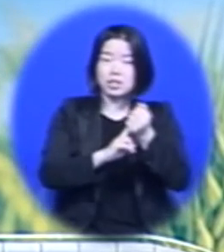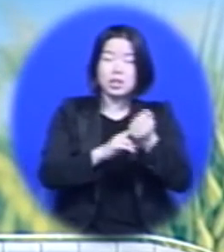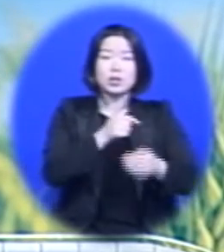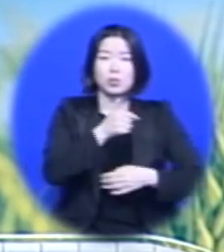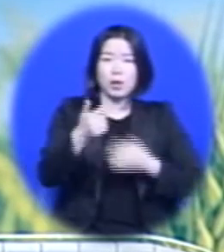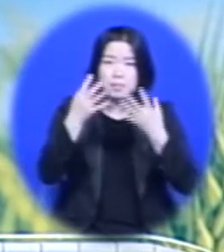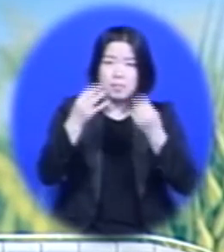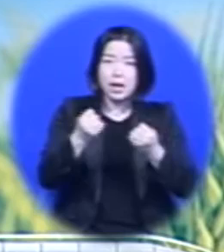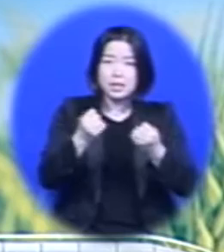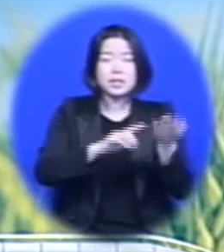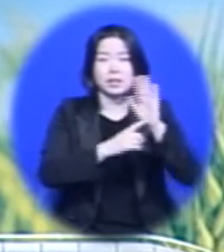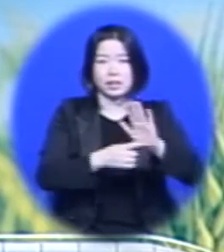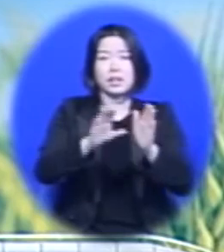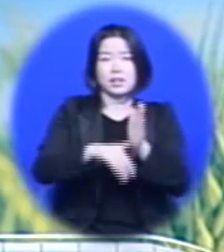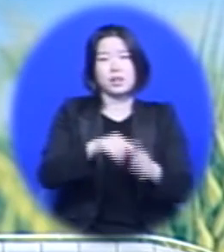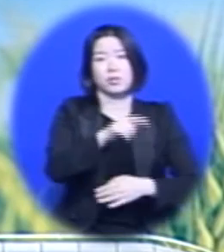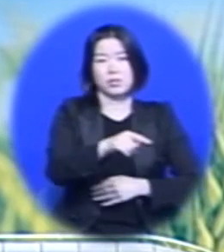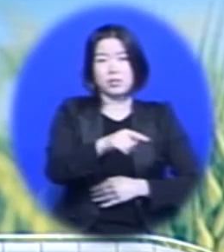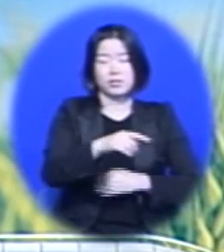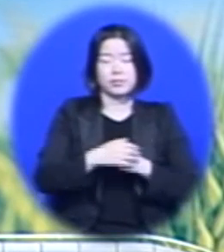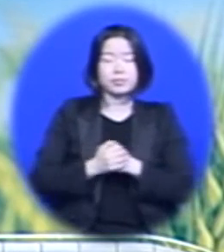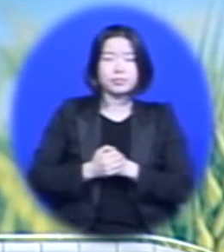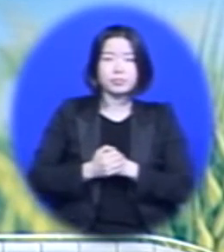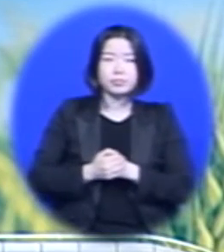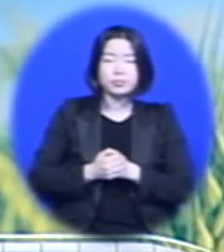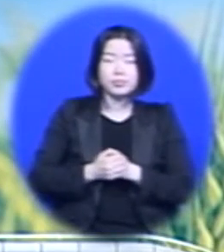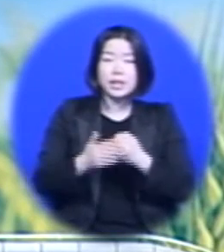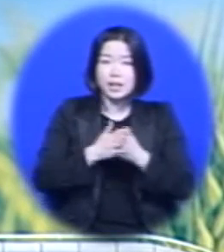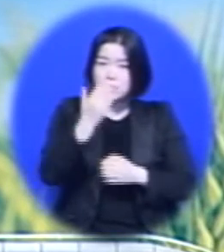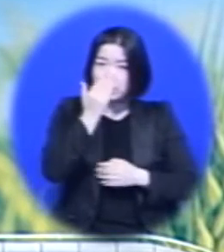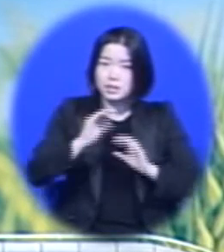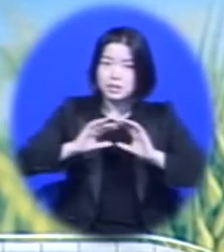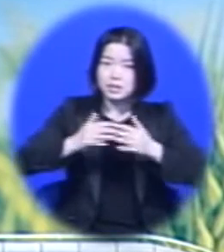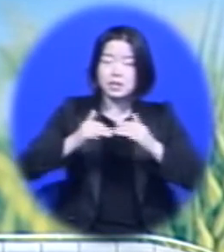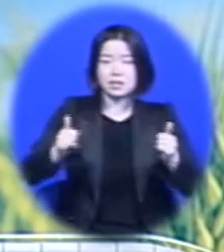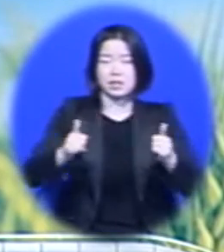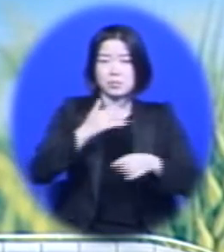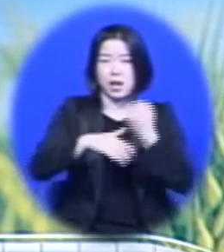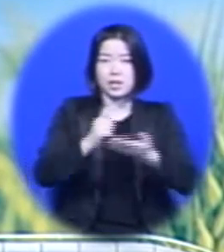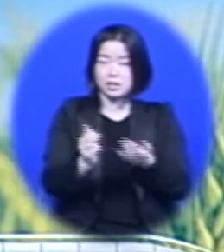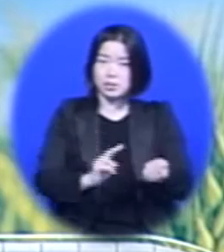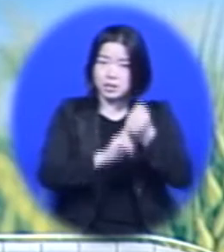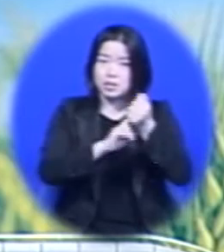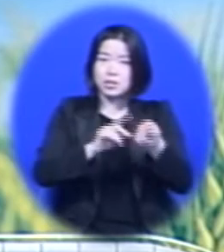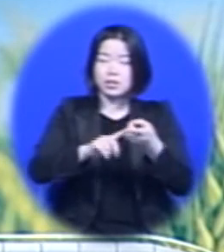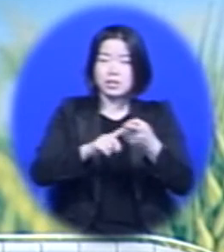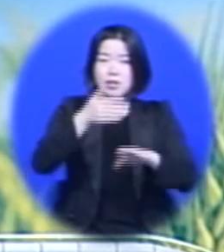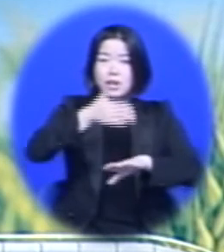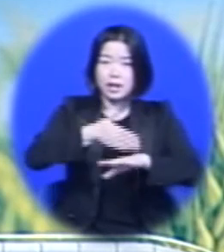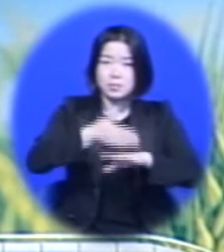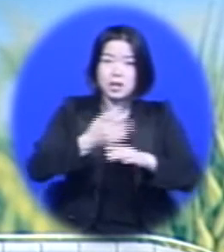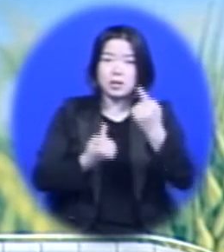많이 나타났던 때도 그때였습니다. 그러나 이스라엘 백성들은 하나님의 기적에 대해서